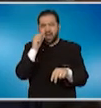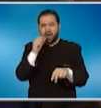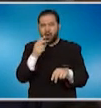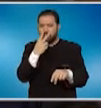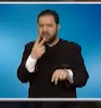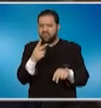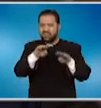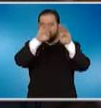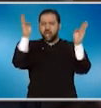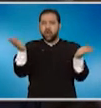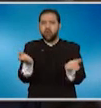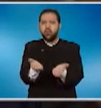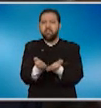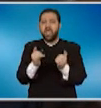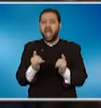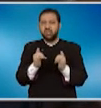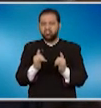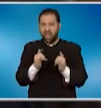a fiecăruia sau a preferințelor